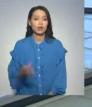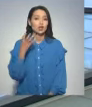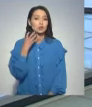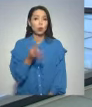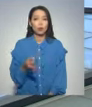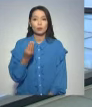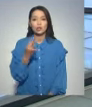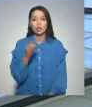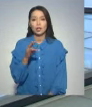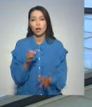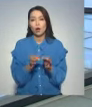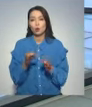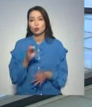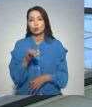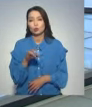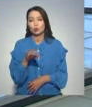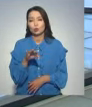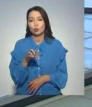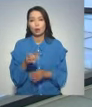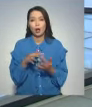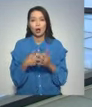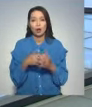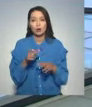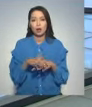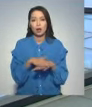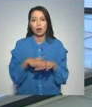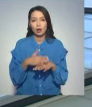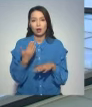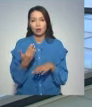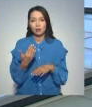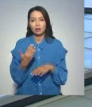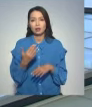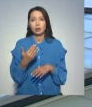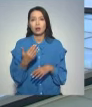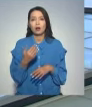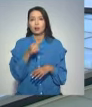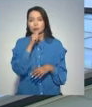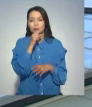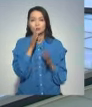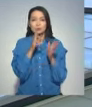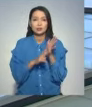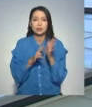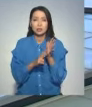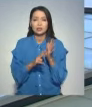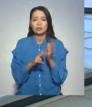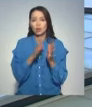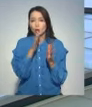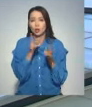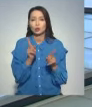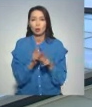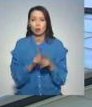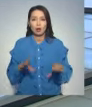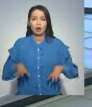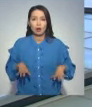Қызылорда облысы Шел ауданы Сұлутөбе ауылының тұрғыны Қалдан Ақсақал жасы 80-ге келсе де аттан түспеген, тіпті жас